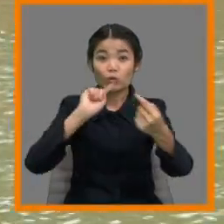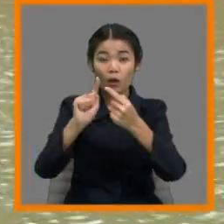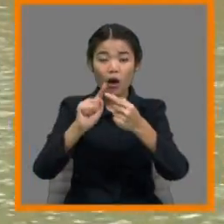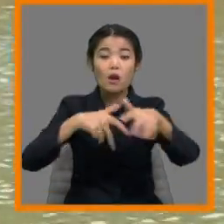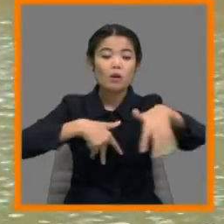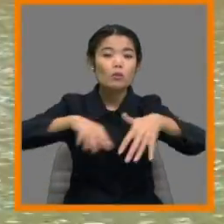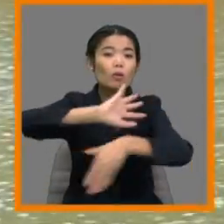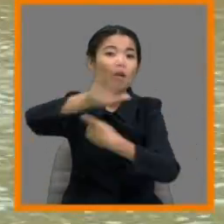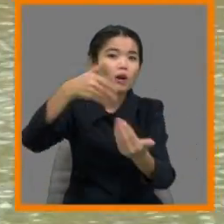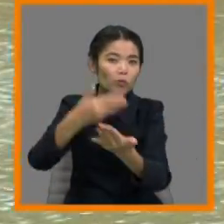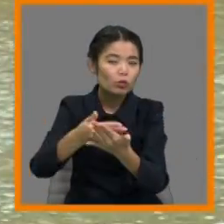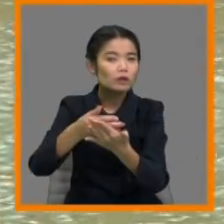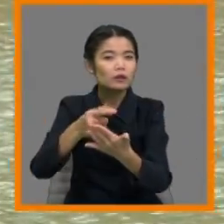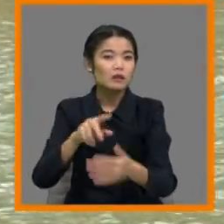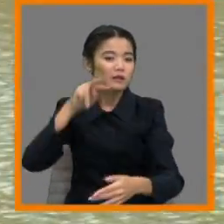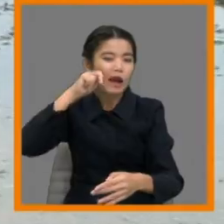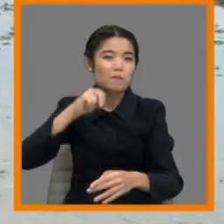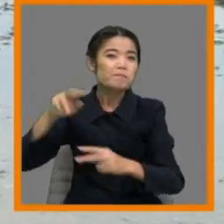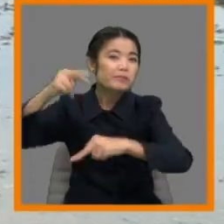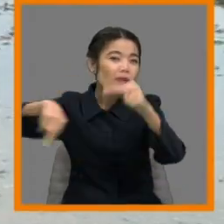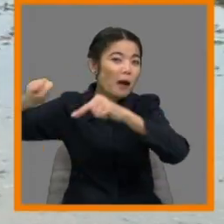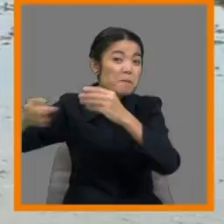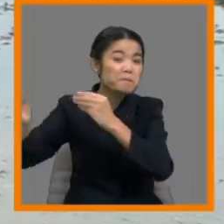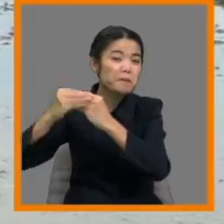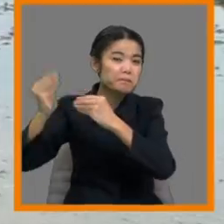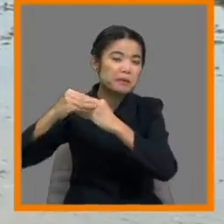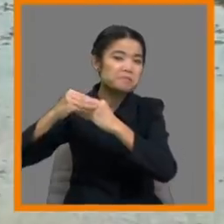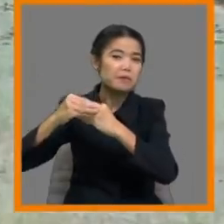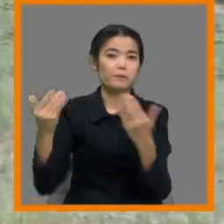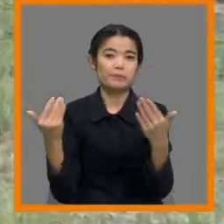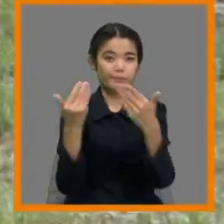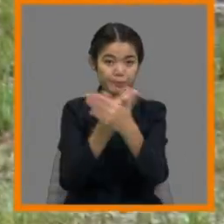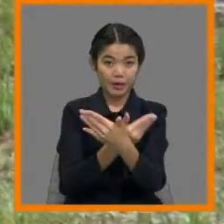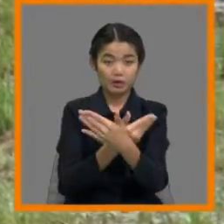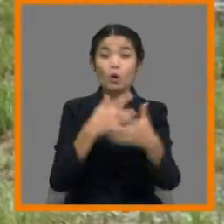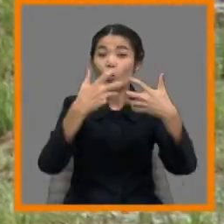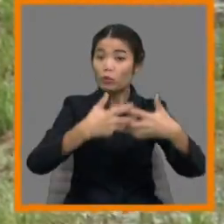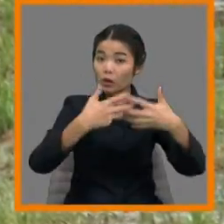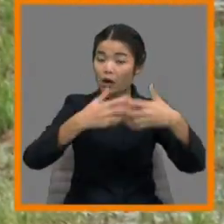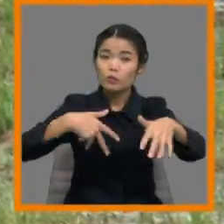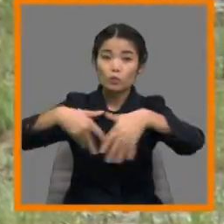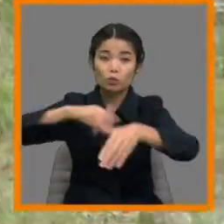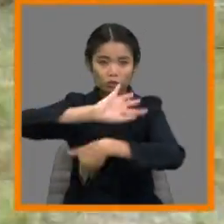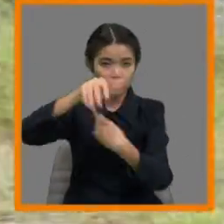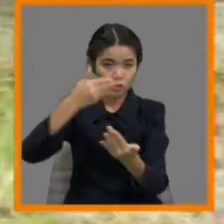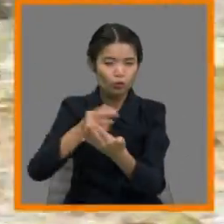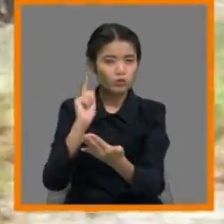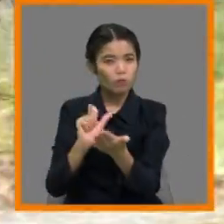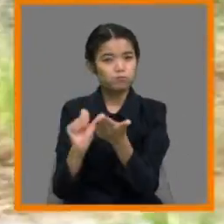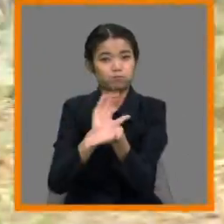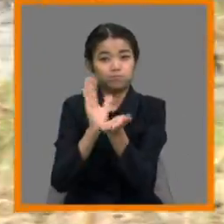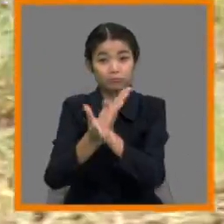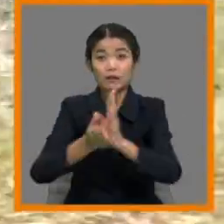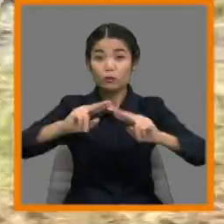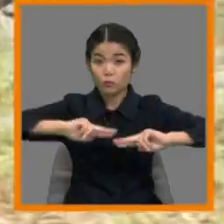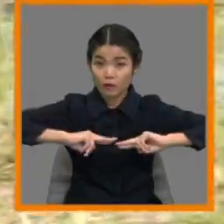ผู้ใช้น้ำแทนการหาปริมาณน้ำต้นทุนภาคอุตสาหกรรมและประชาชนทั่วไปต้องปรับตัวให้เข้ากับสถานการณ์ส่วนเกษตรก